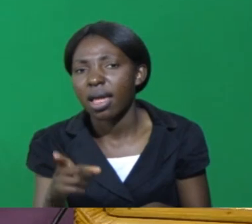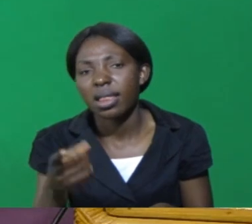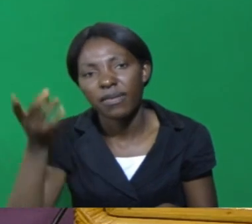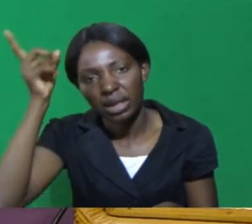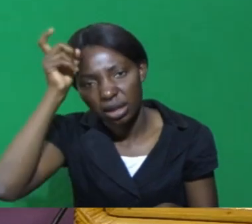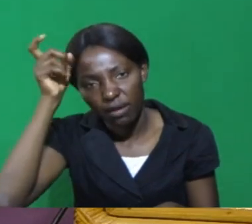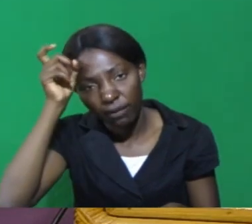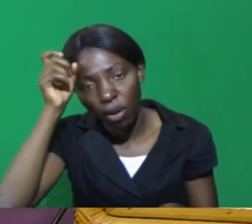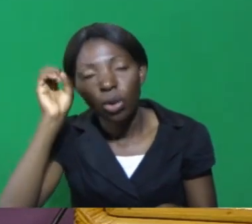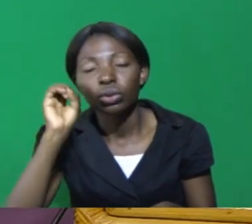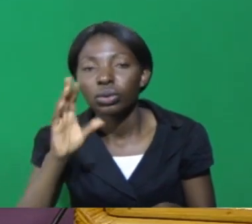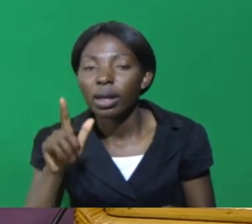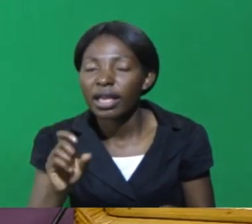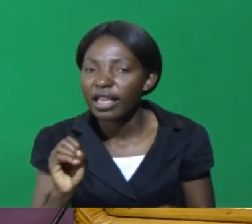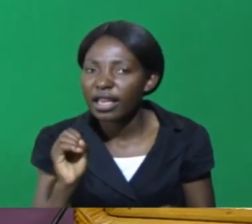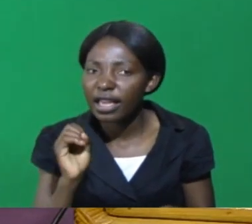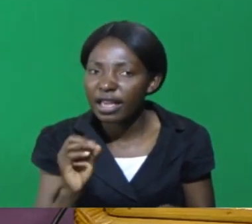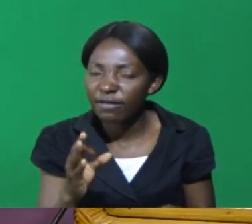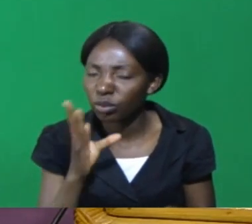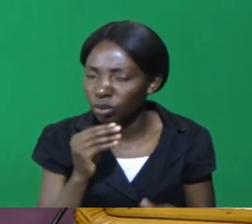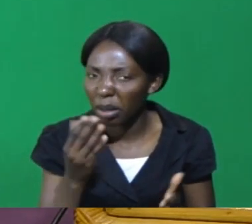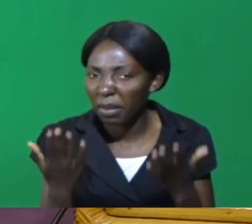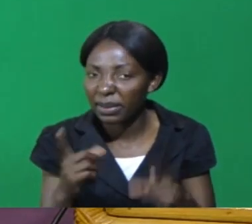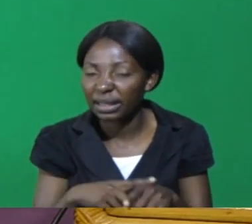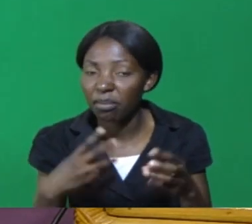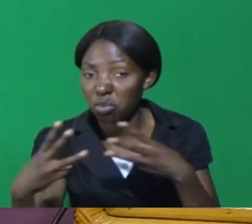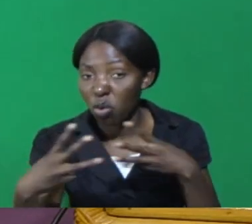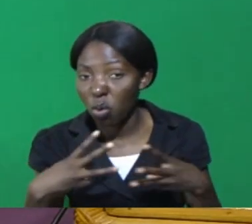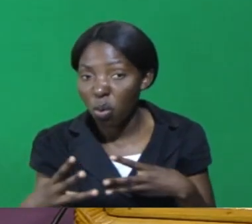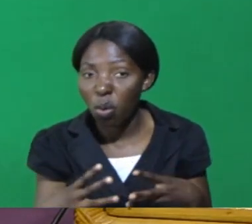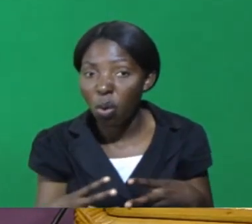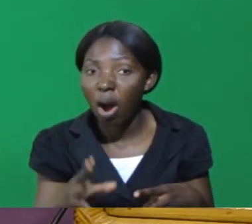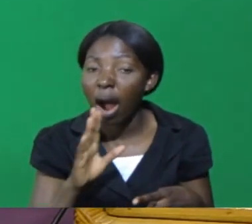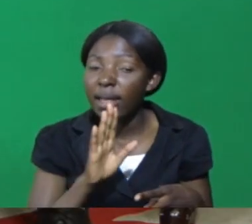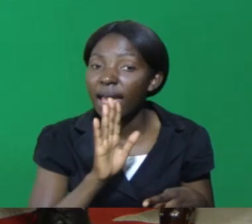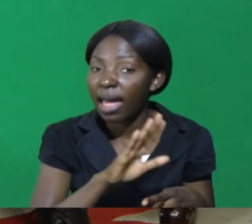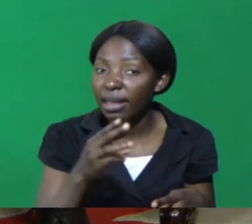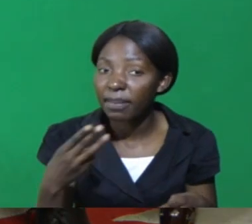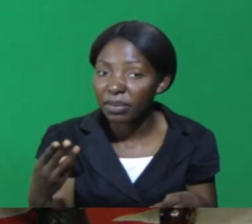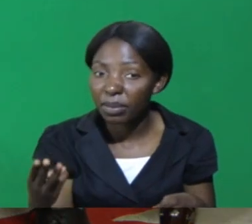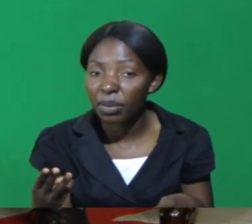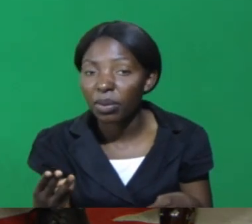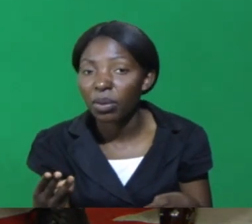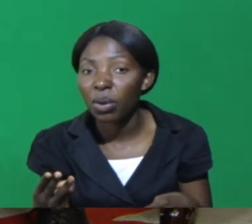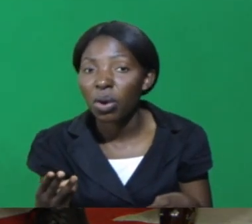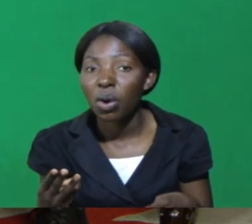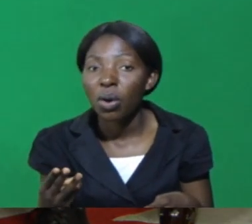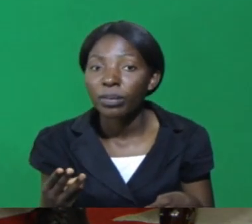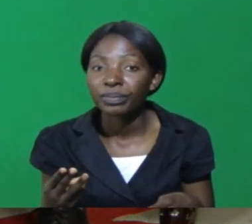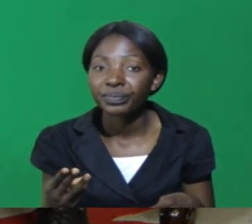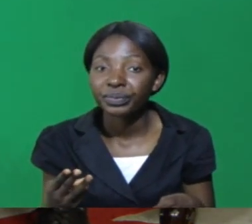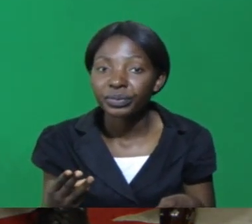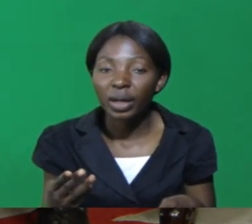kutaura kwenguva kare pairwiwa chimurenga kune vainzi uyakwese. Yainzi chii? Wekuti because muri kuona kuti ari